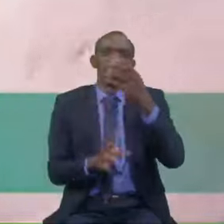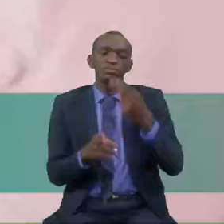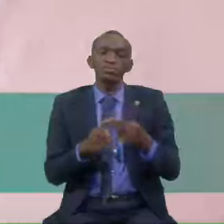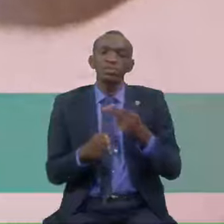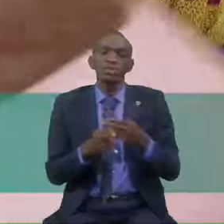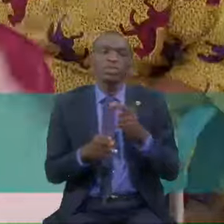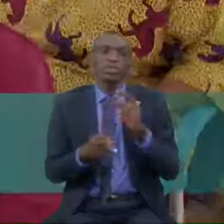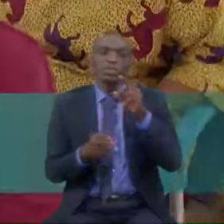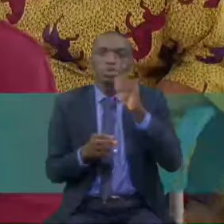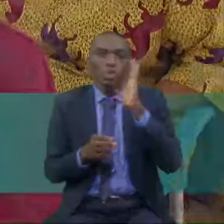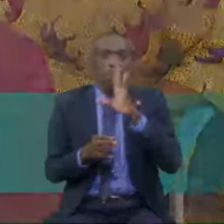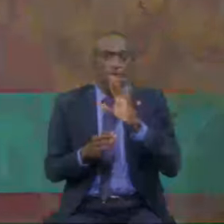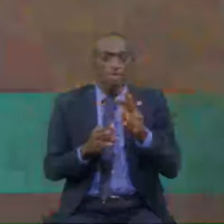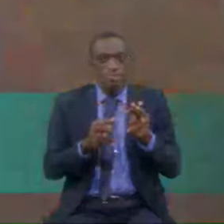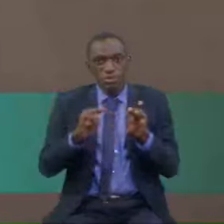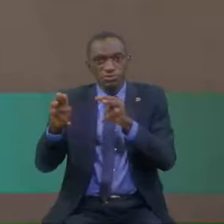moi plus haut.